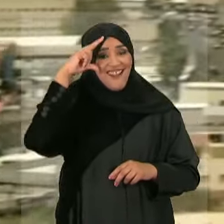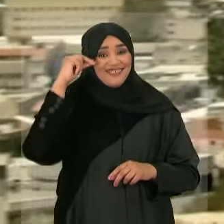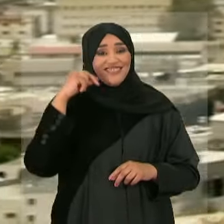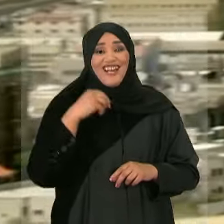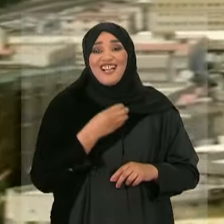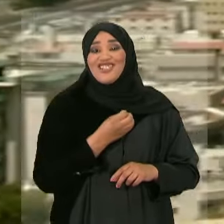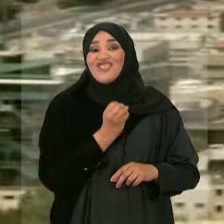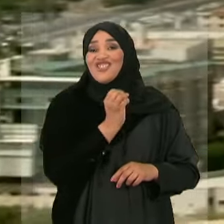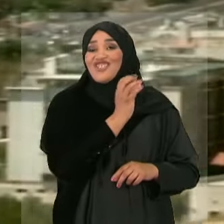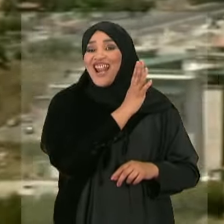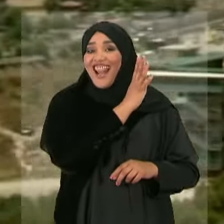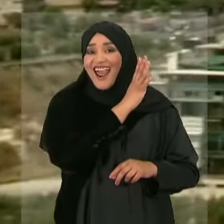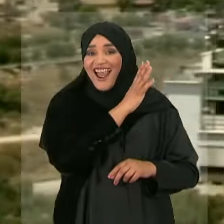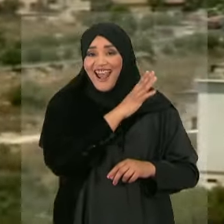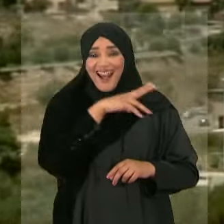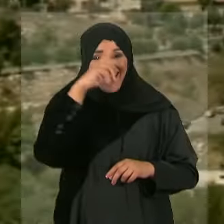أنا تحديد.